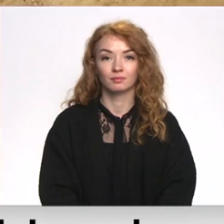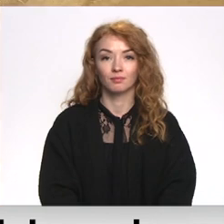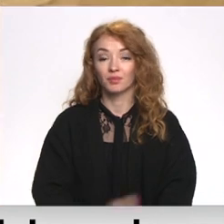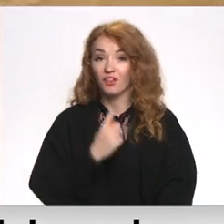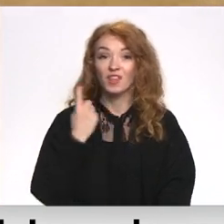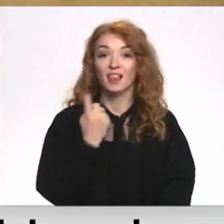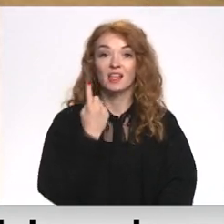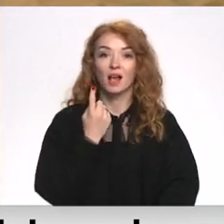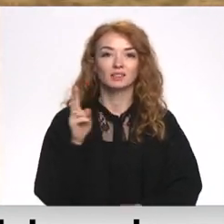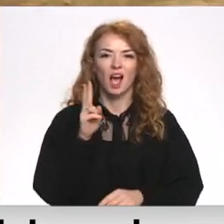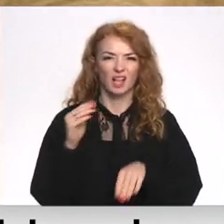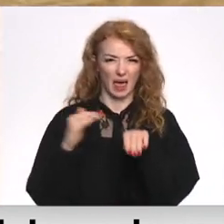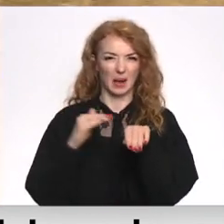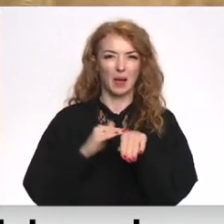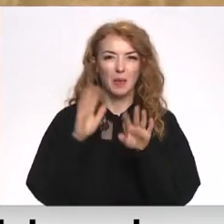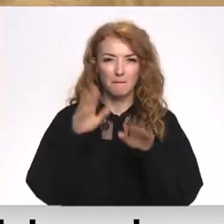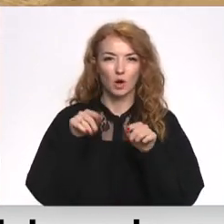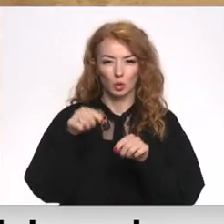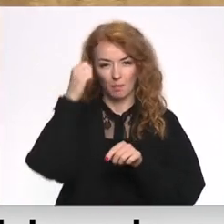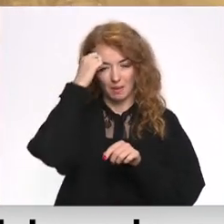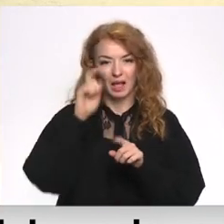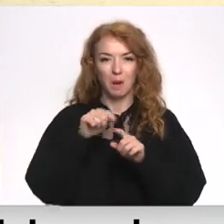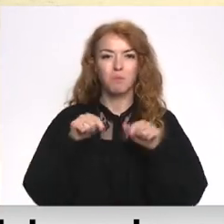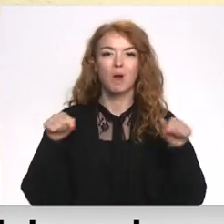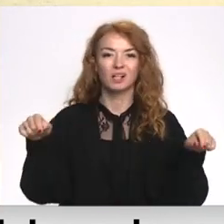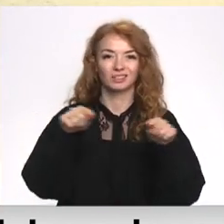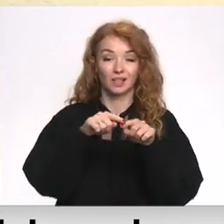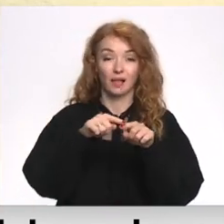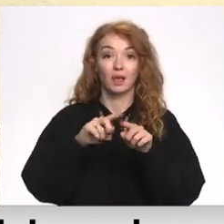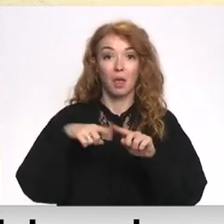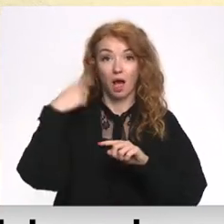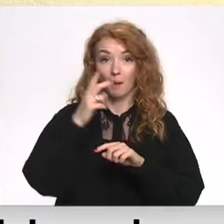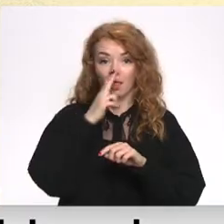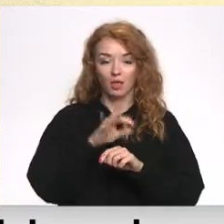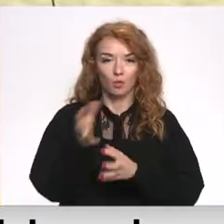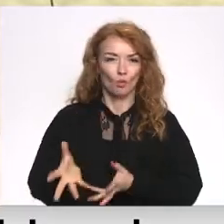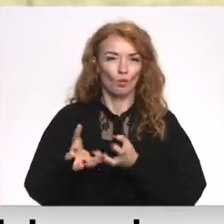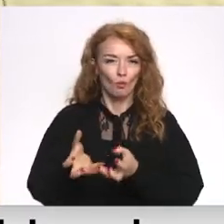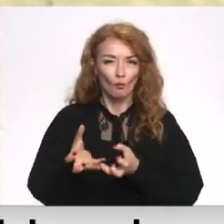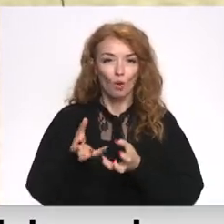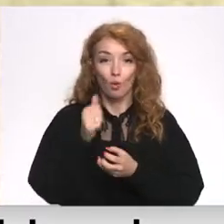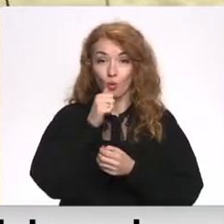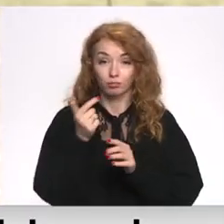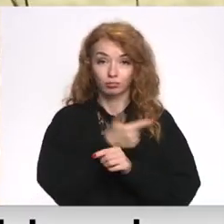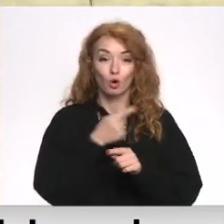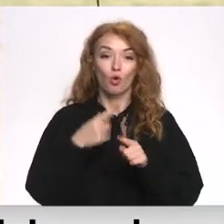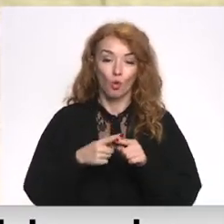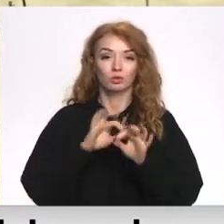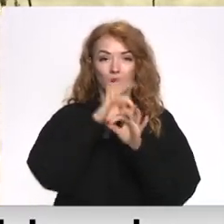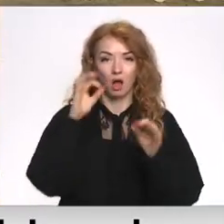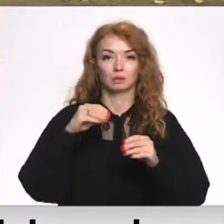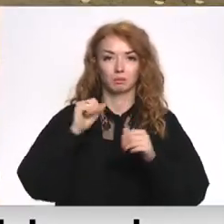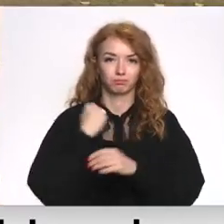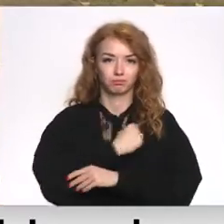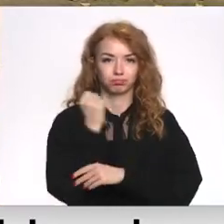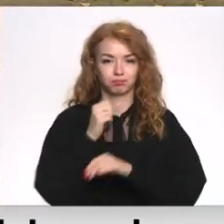Vienīgais, kas vēl atgādina par pieminekļa kompleksu, ir basēns. Nākamnedēļ no tā tiks izsūknēts atlikušais ūdens un sāks tā aizbēršanu.